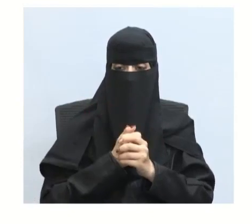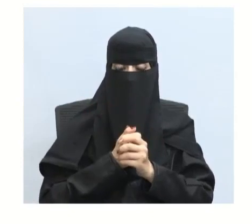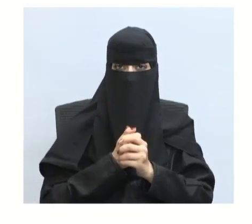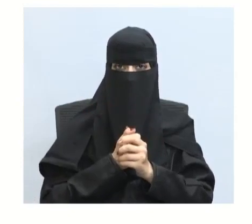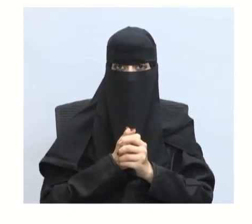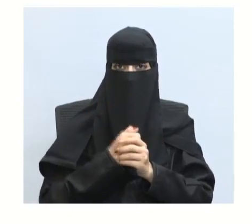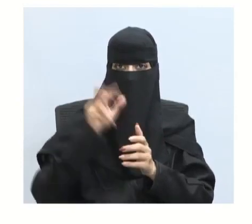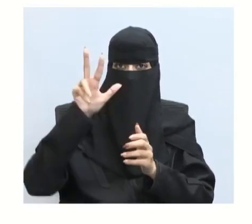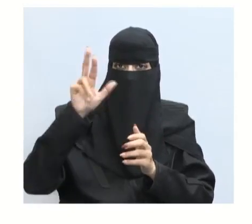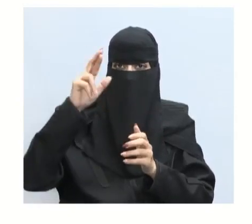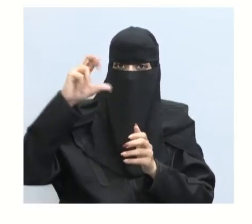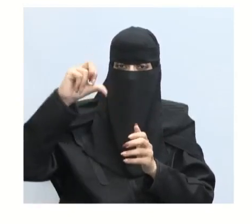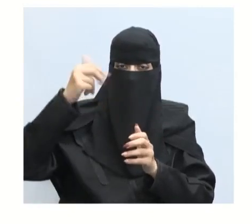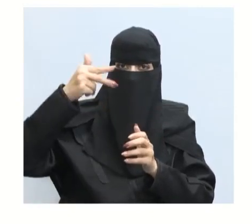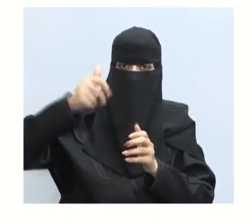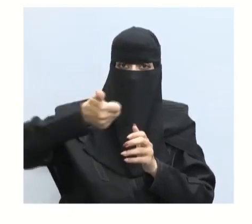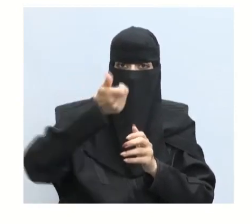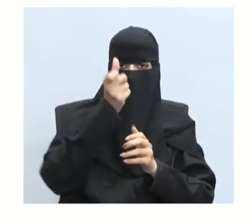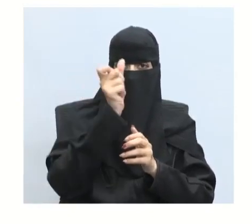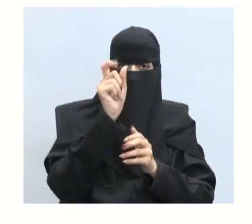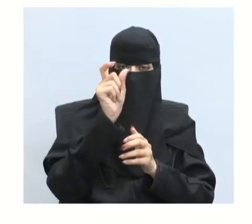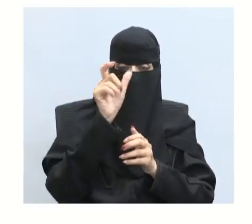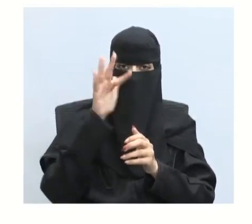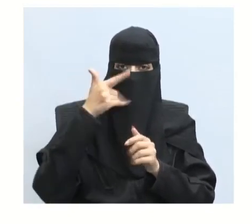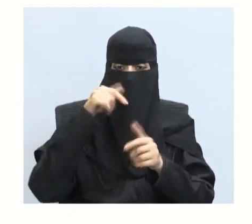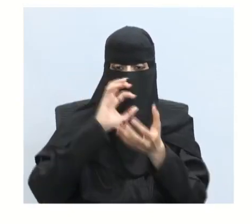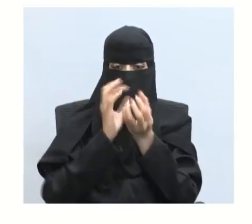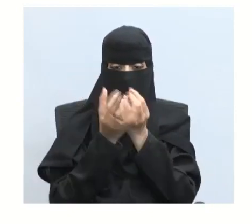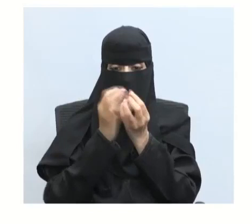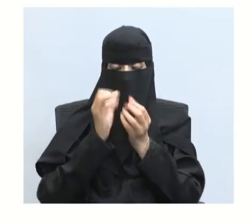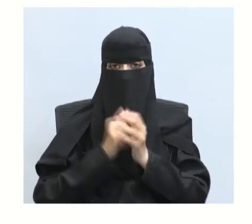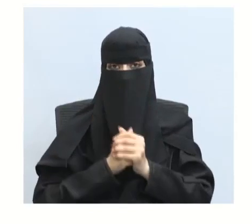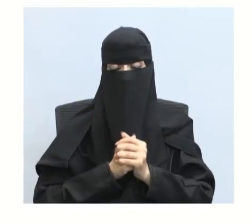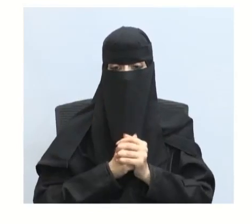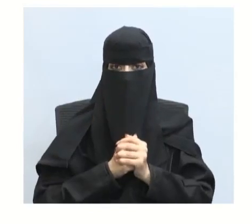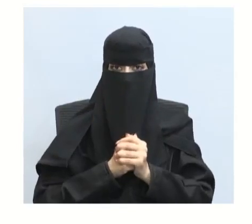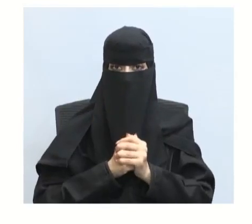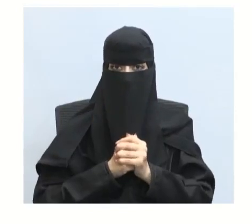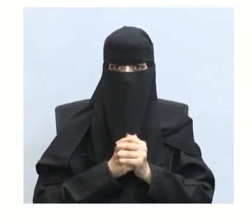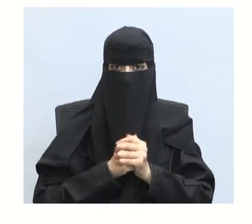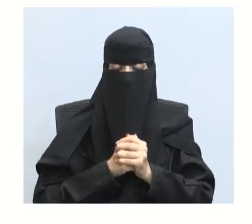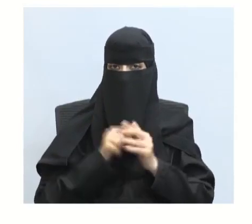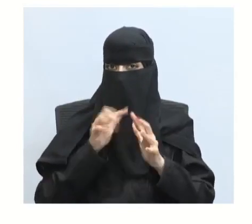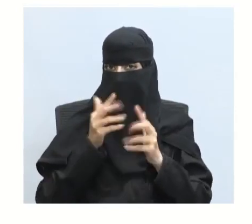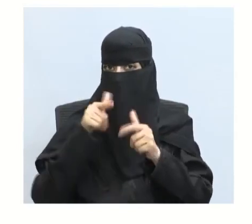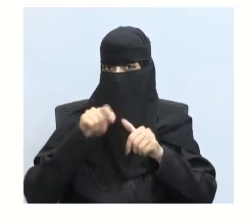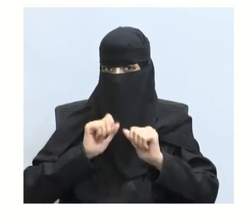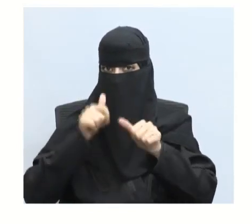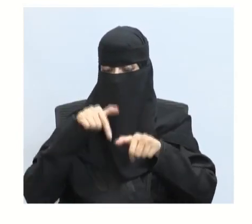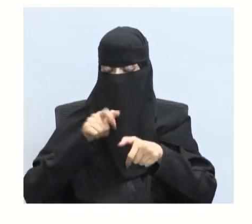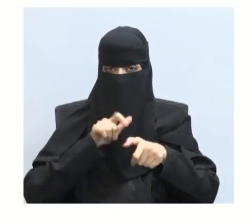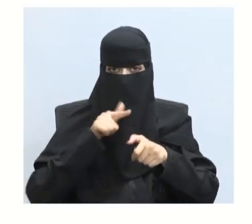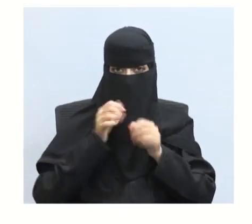مسمى الزوغان الكروي اطلقنا عليه مسمى الزوغان الكروي كيف من الممكن ان